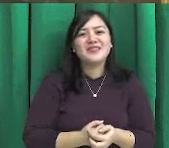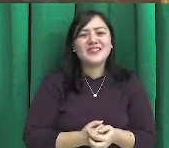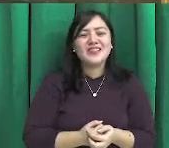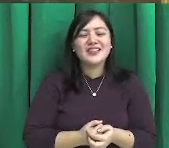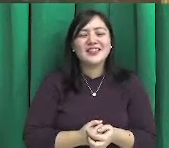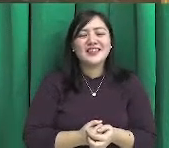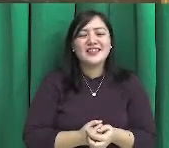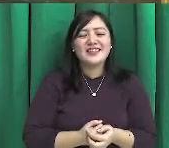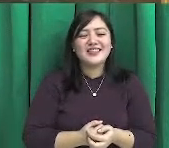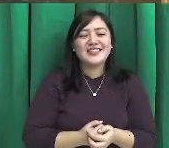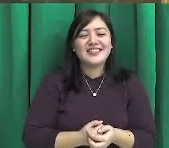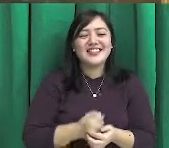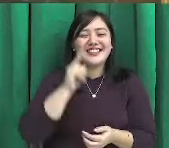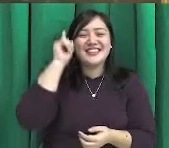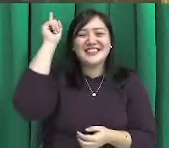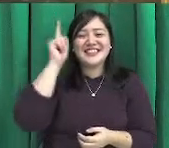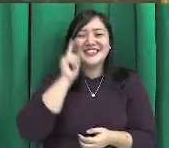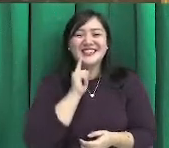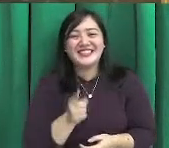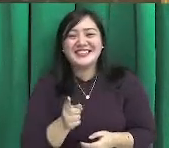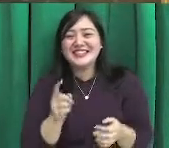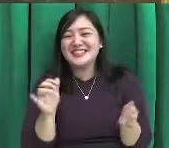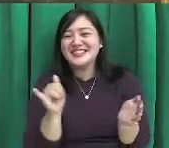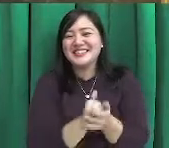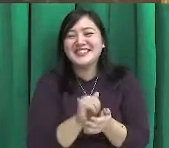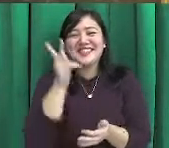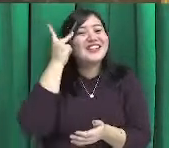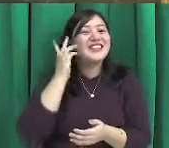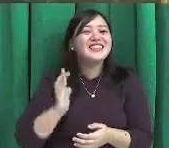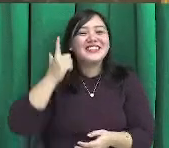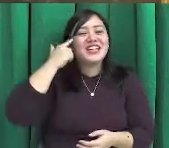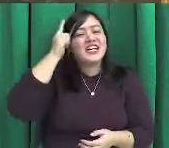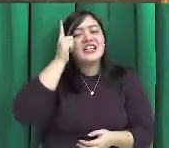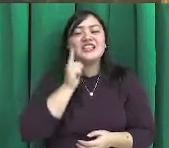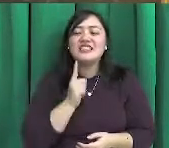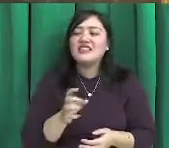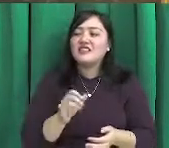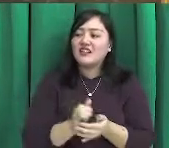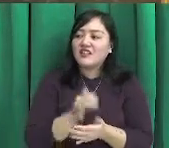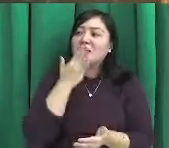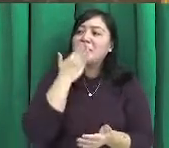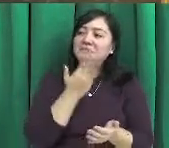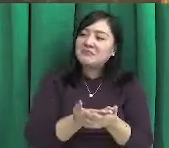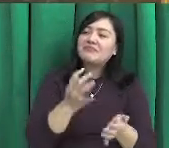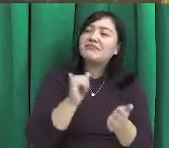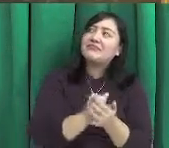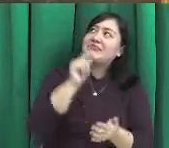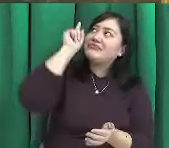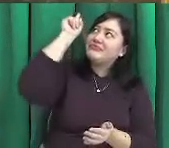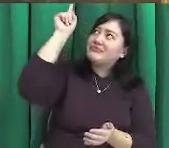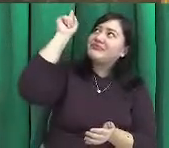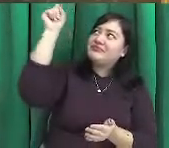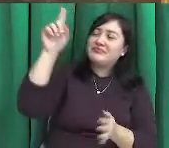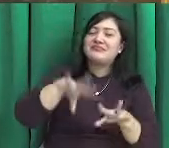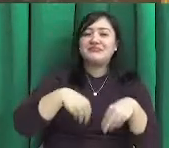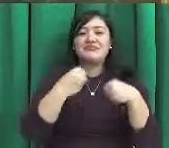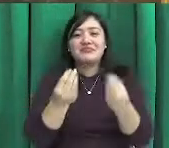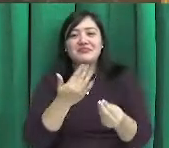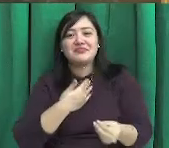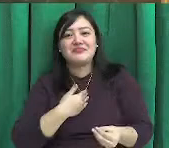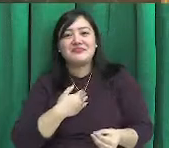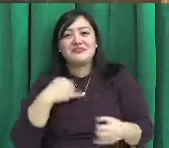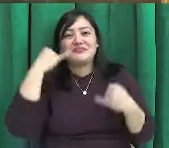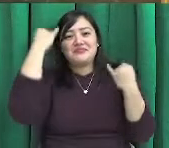Mas mahal mo na ngayon yung pinapagawa mo kaysa kay Cynthia. Ay, nako. Ayan, nakikinig. Wala, ano ka? Susunugin